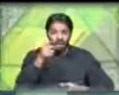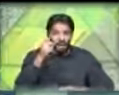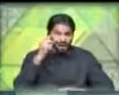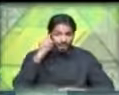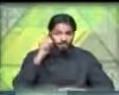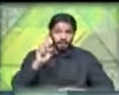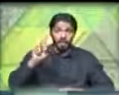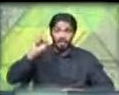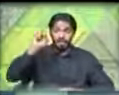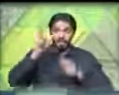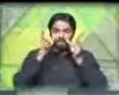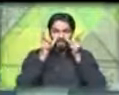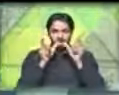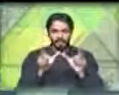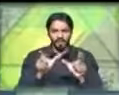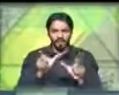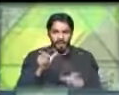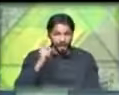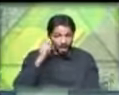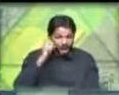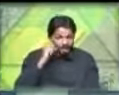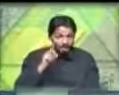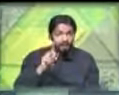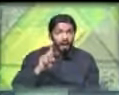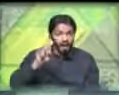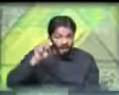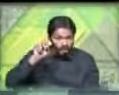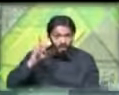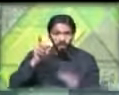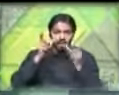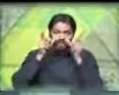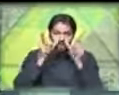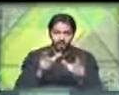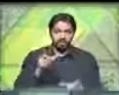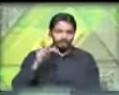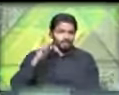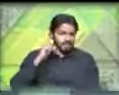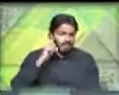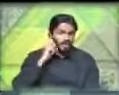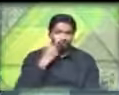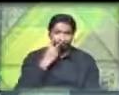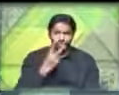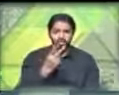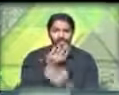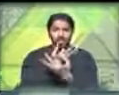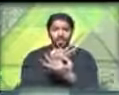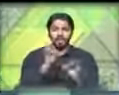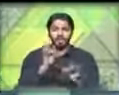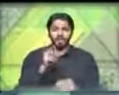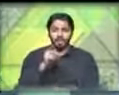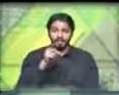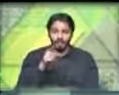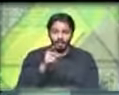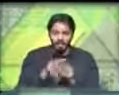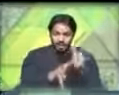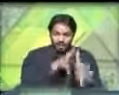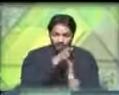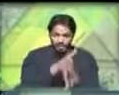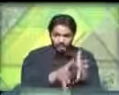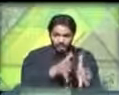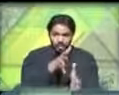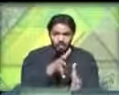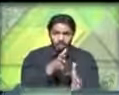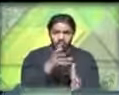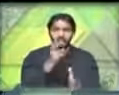واعلم بأن الله مطلع عليك، يسمعك ويراك، فقل ما ترضي به ربك عز